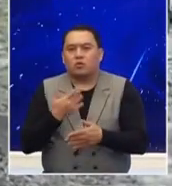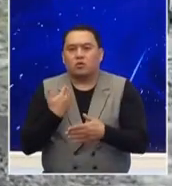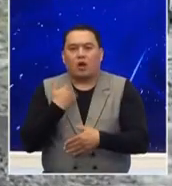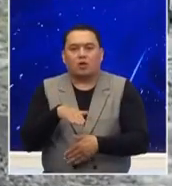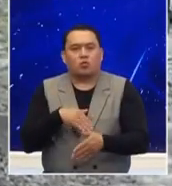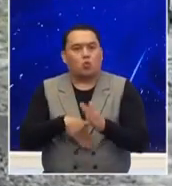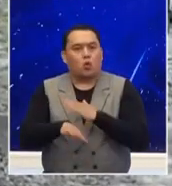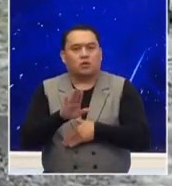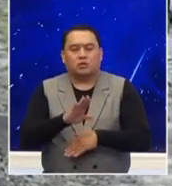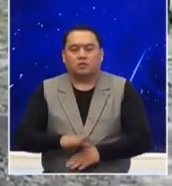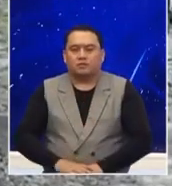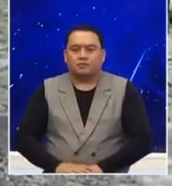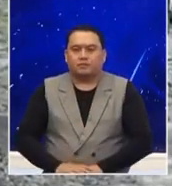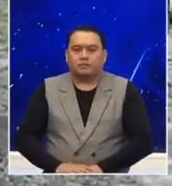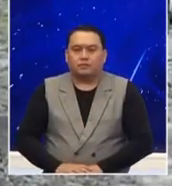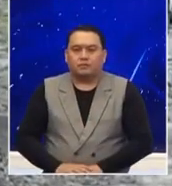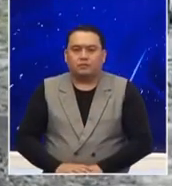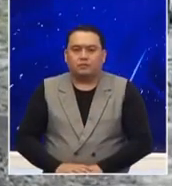хотели уходить отсюда.